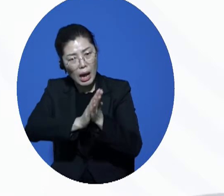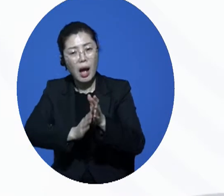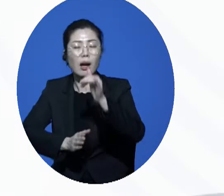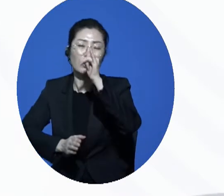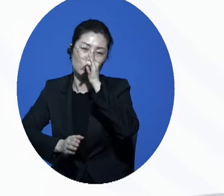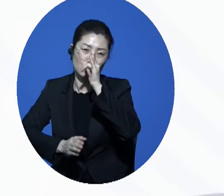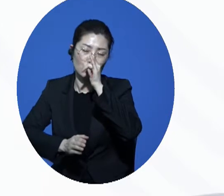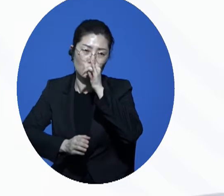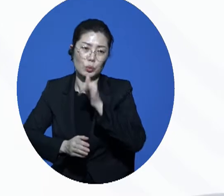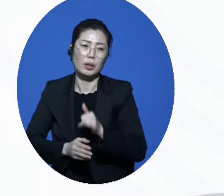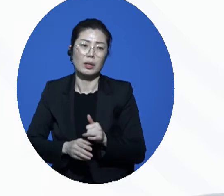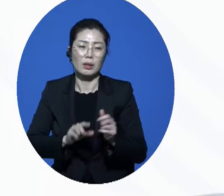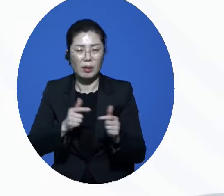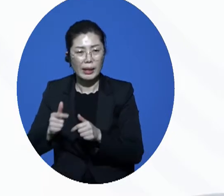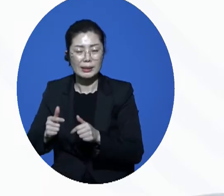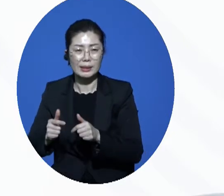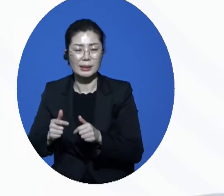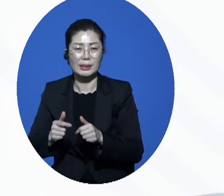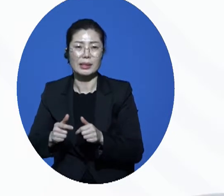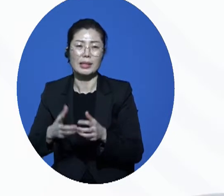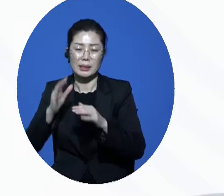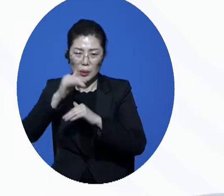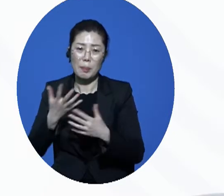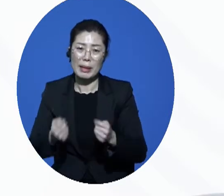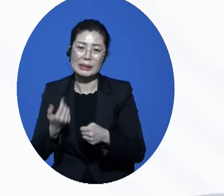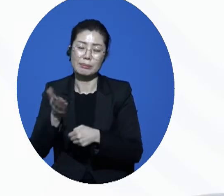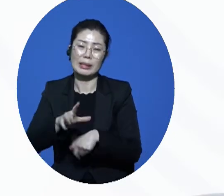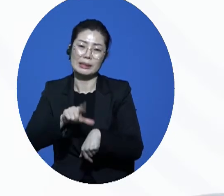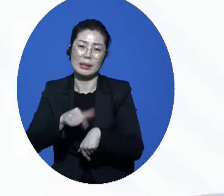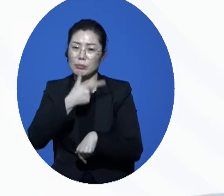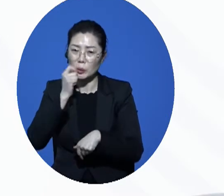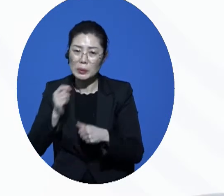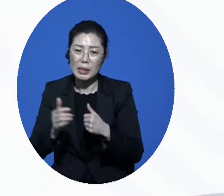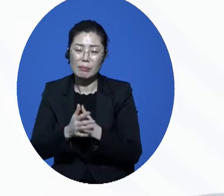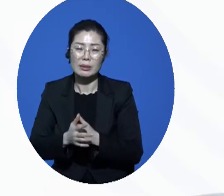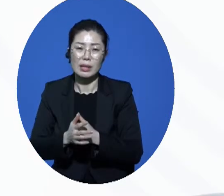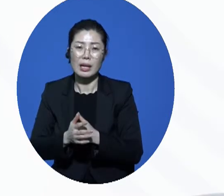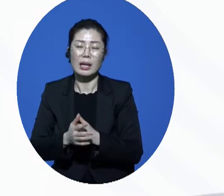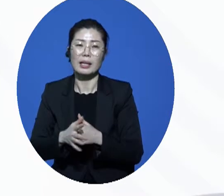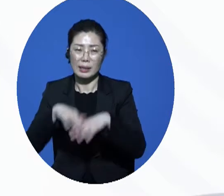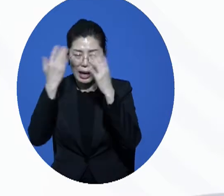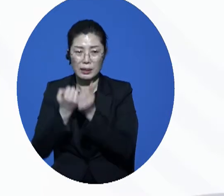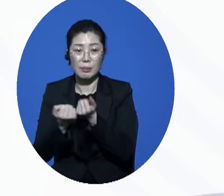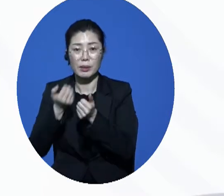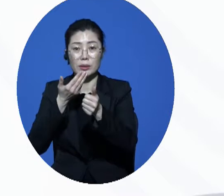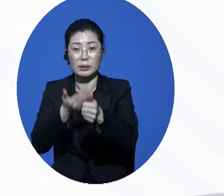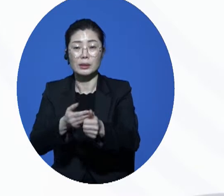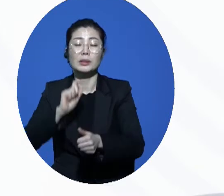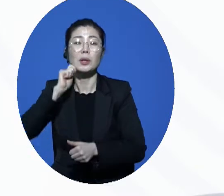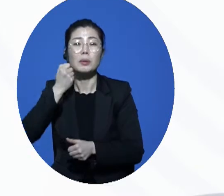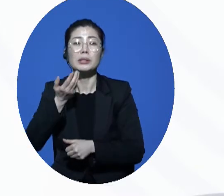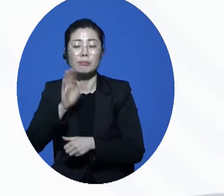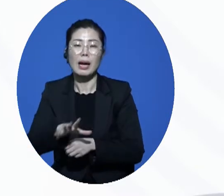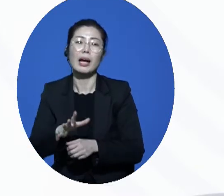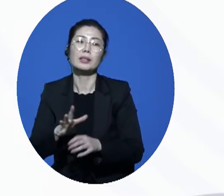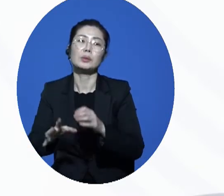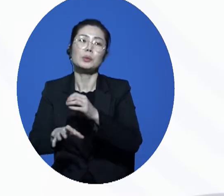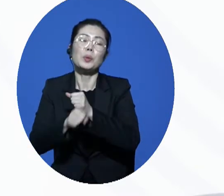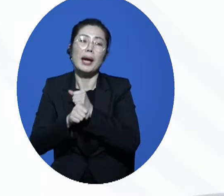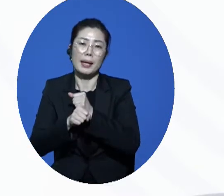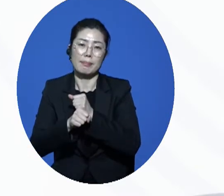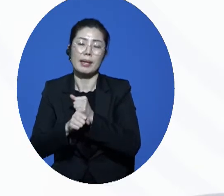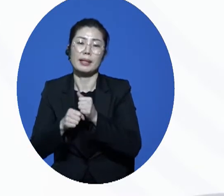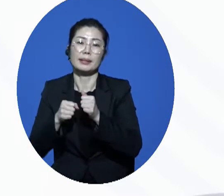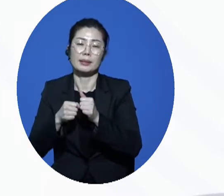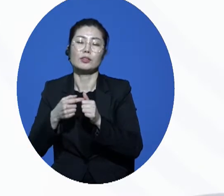각종 공고사항들을 다 말씀드릴 수 있는 시간은 없을 것 같습니다만 그 중에서도 가장 핵심적인 3가지에 대해서만 말씀을 드리도록 하겠습니다.